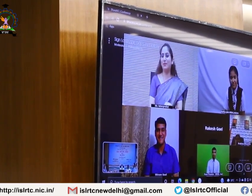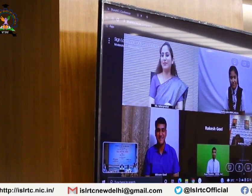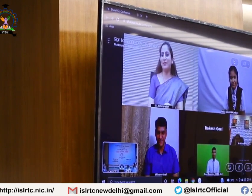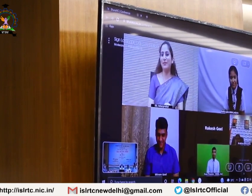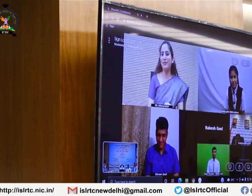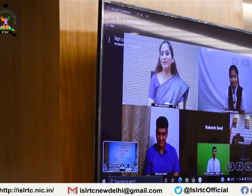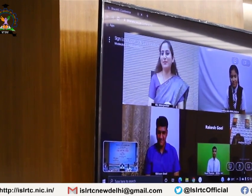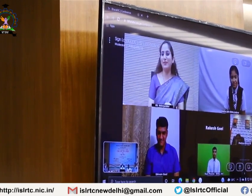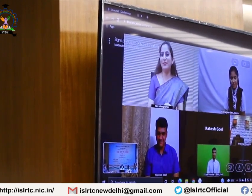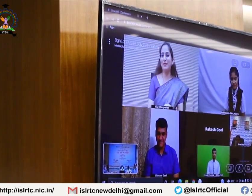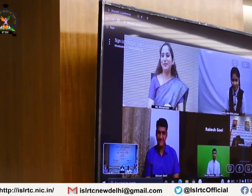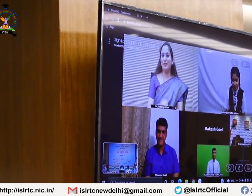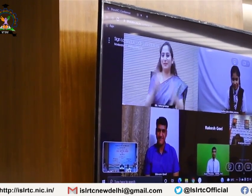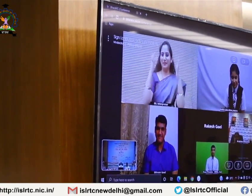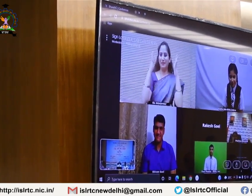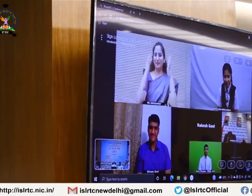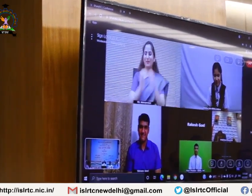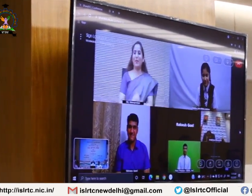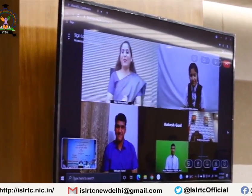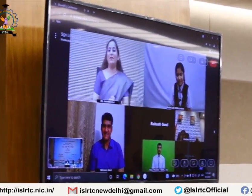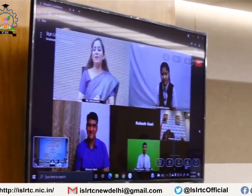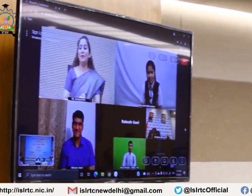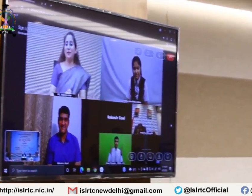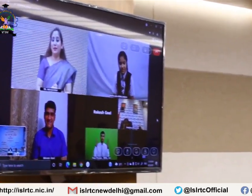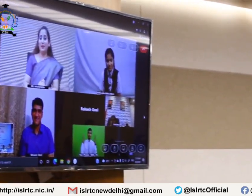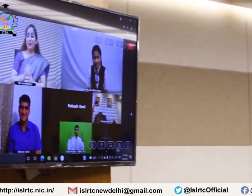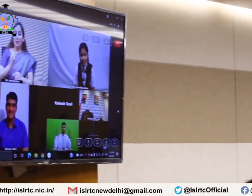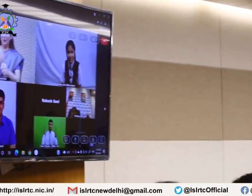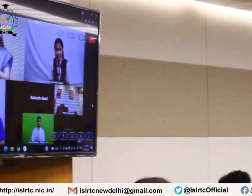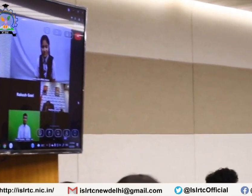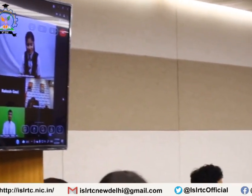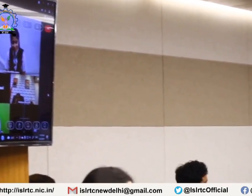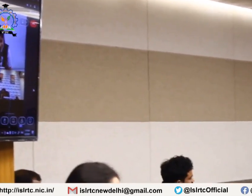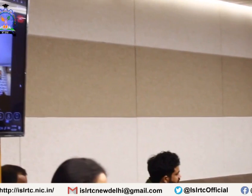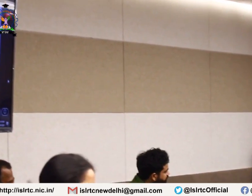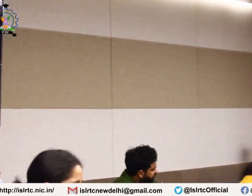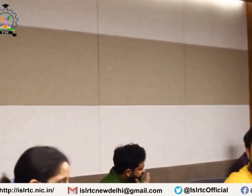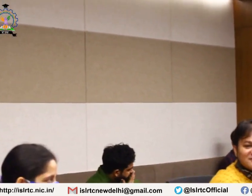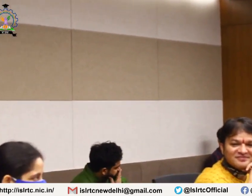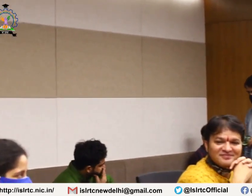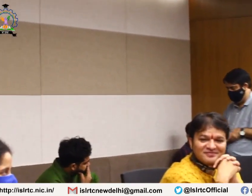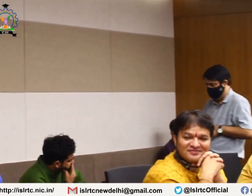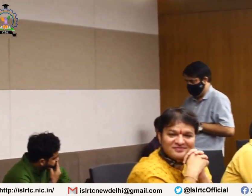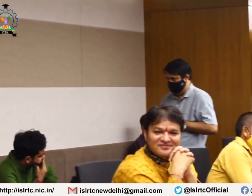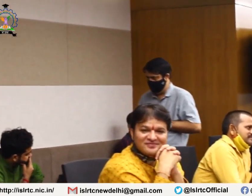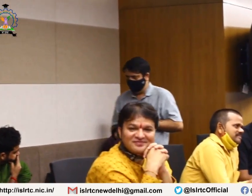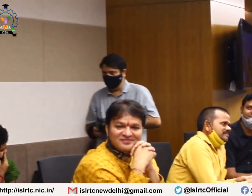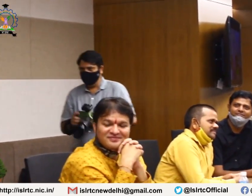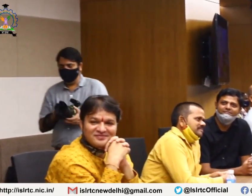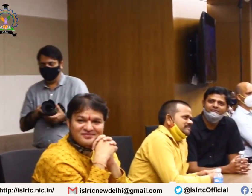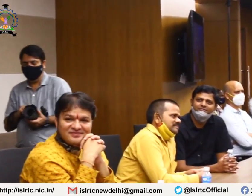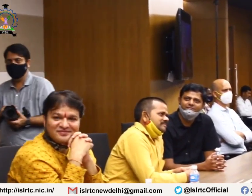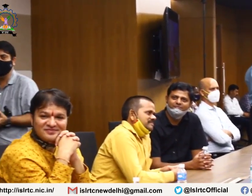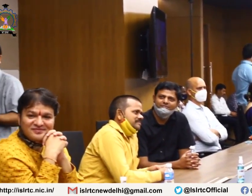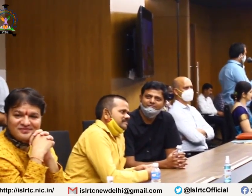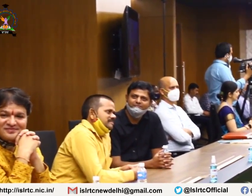गाथा बिटिया, आपके विचार में और भविष्य में ISL RTC को और